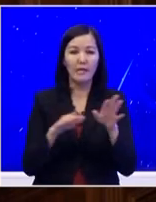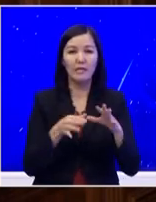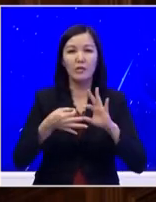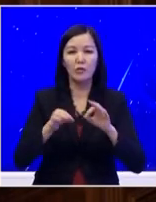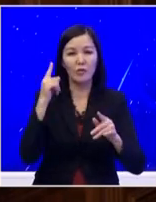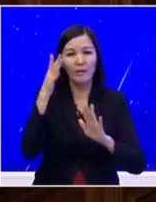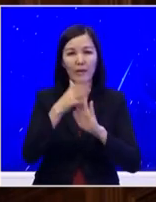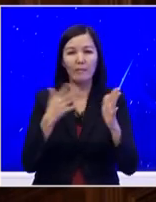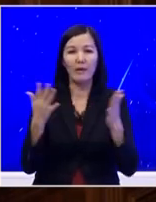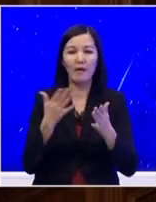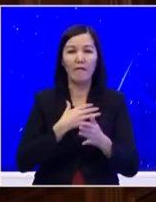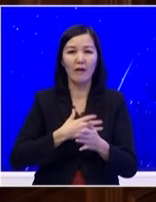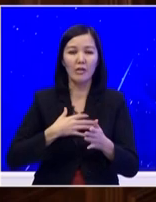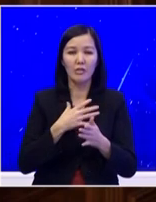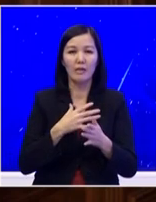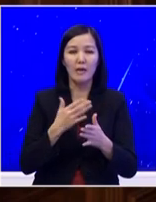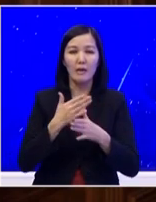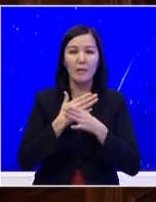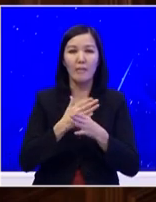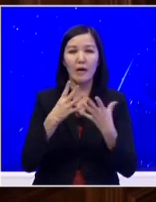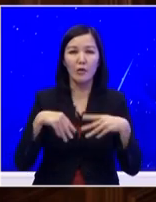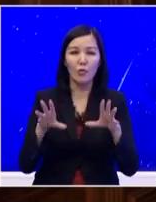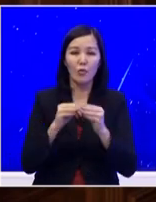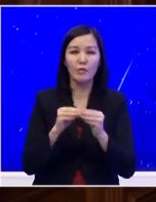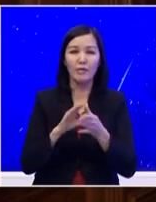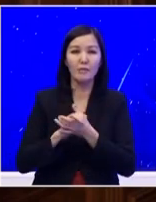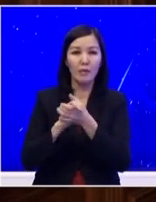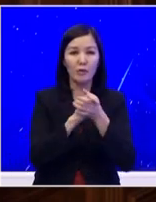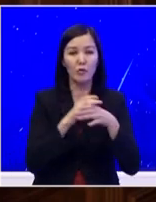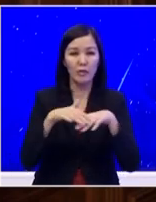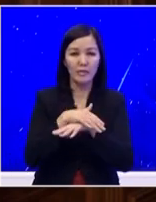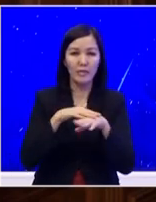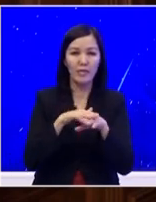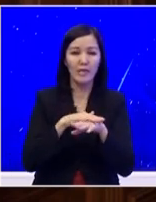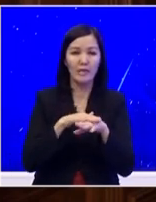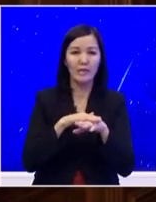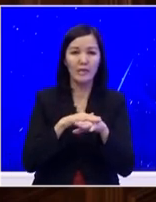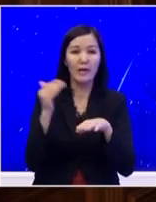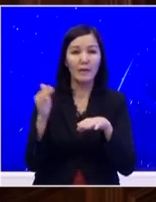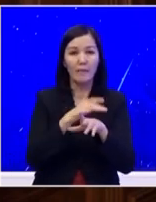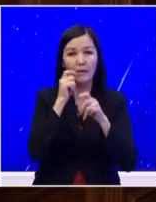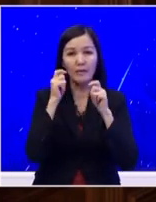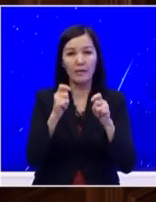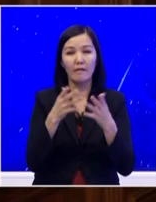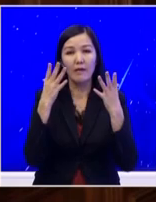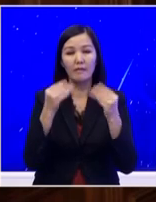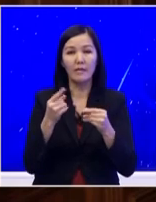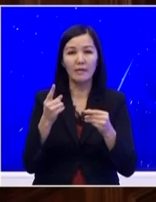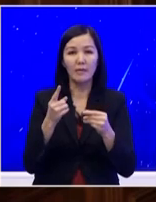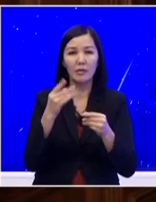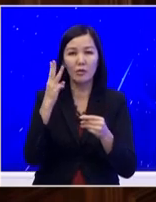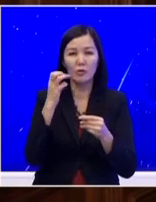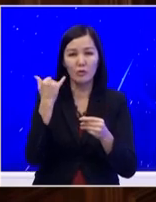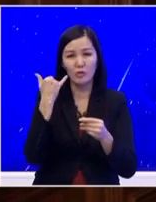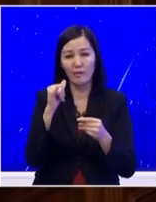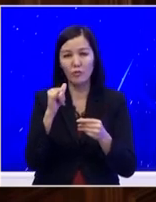понимание, как важно помогать обществу. Это повышает сплоченность народа и неравнодушие к людям. В день мы принимаем порядка 300